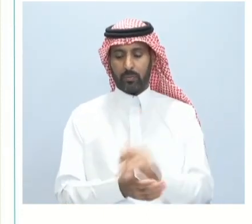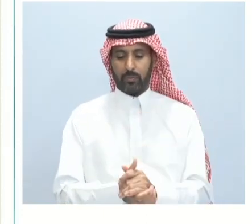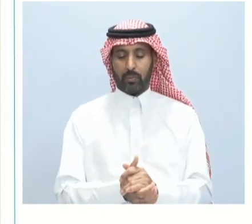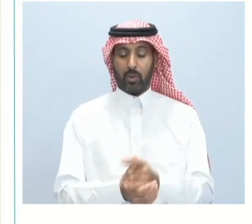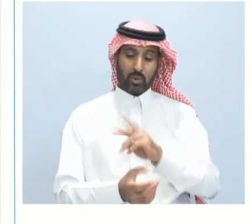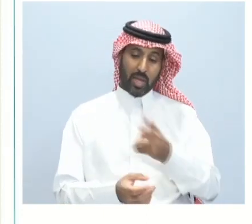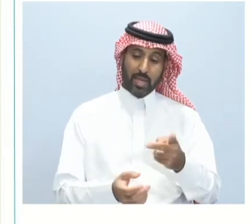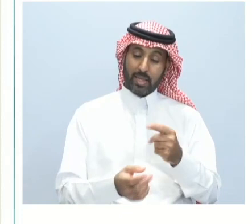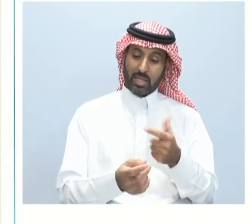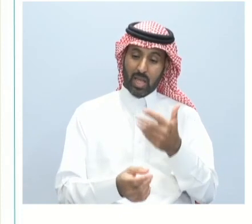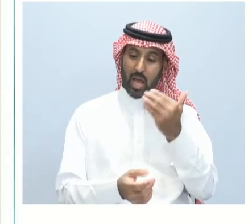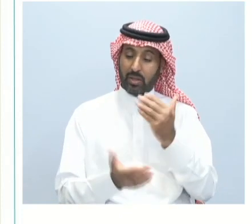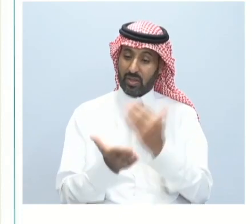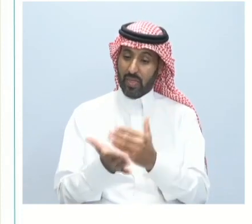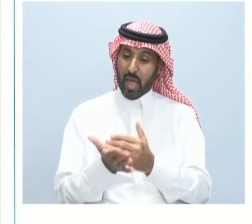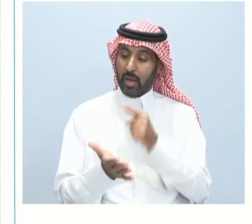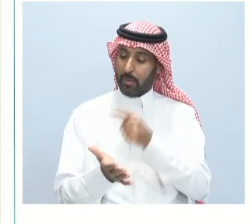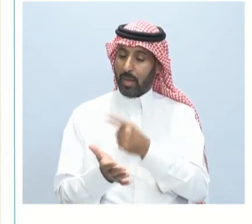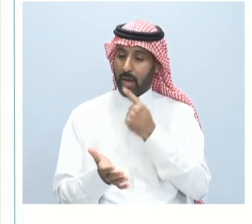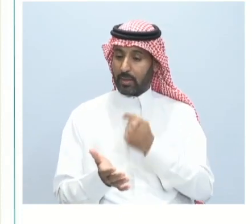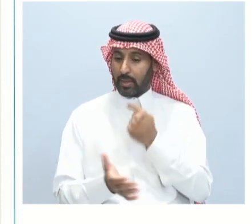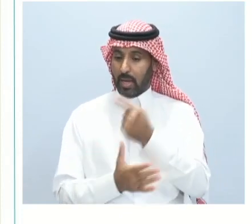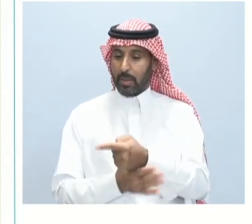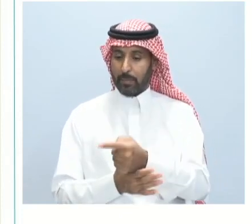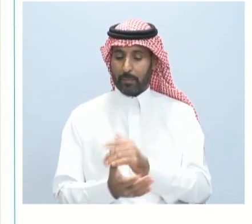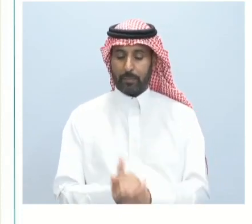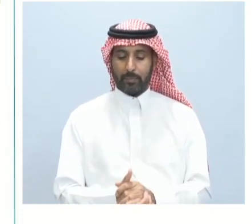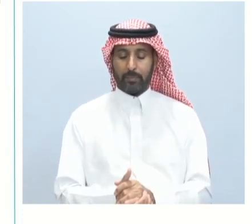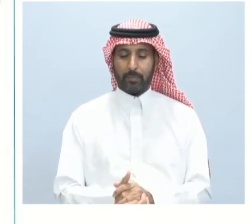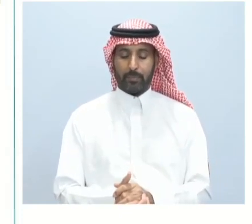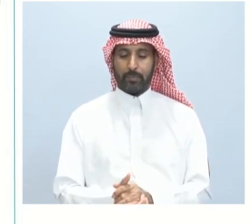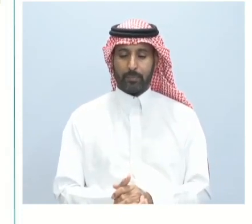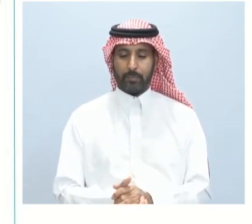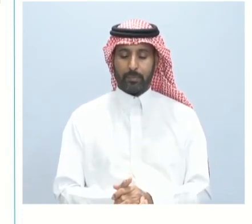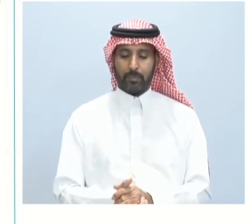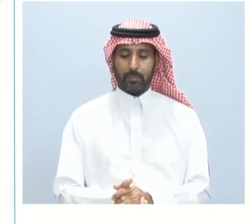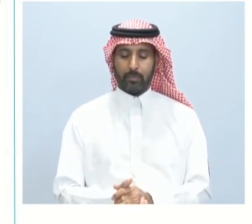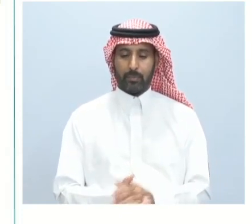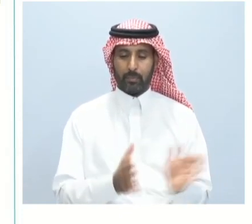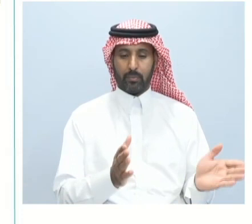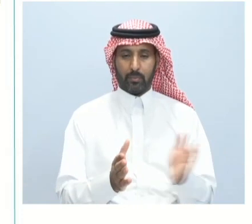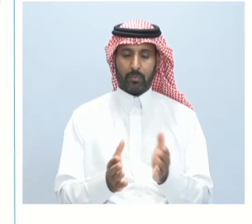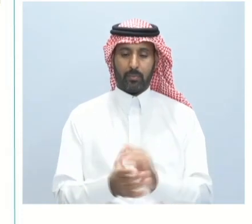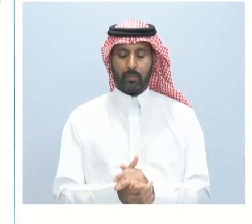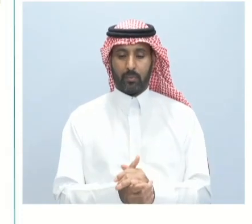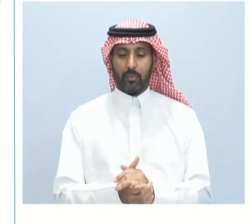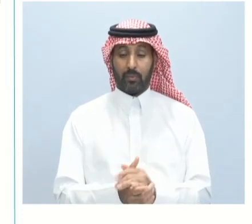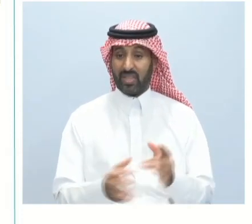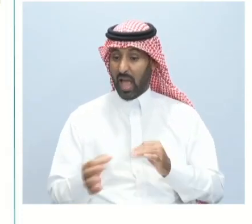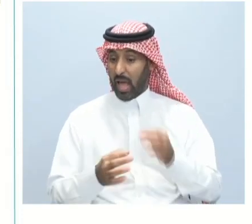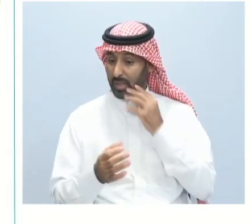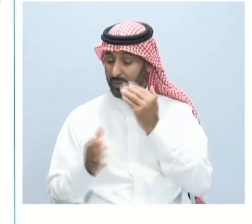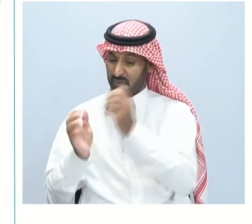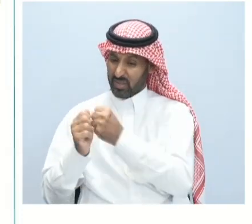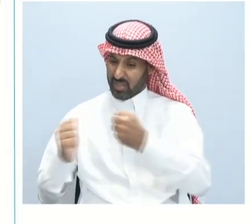وتعديل اسعار التذاكر بناء على الطلب هذا المثال الاول شاهد المثال الثاني في اداره المخزون